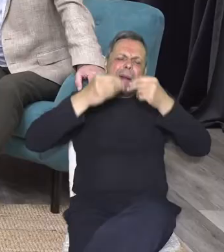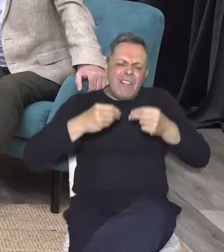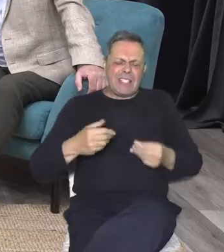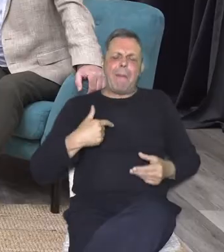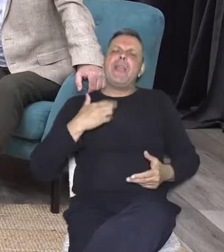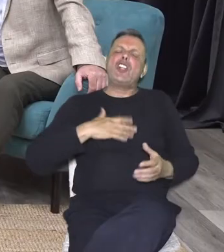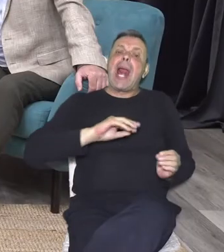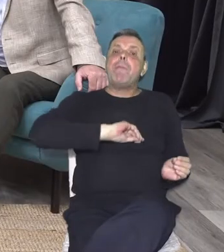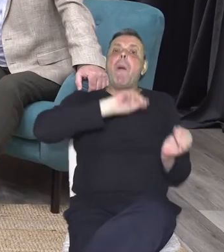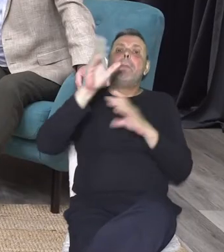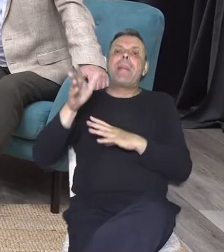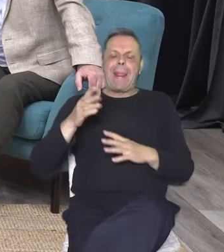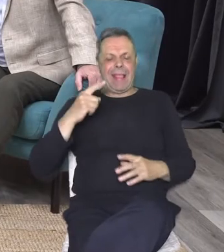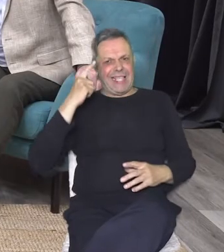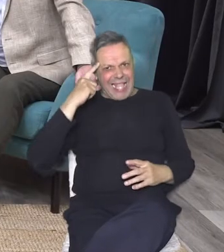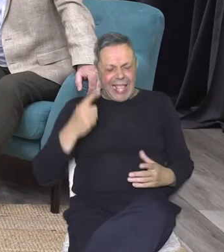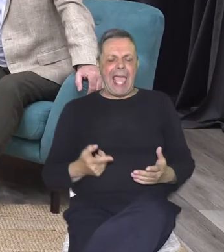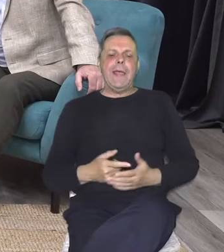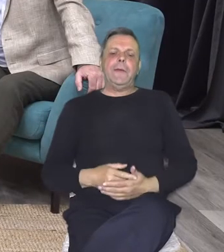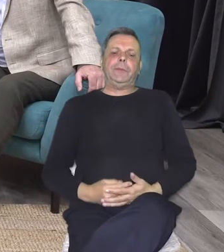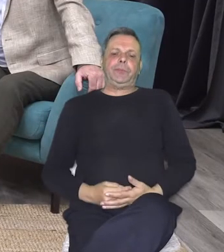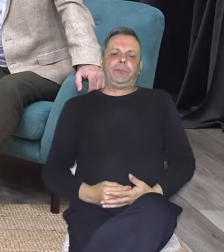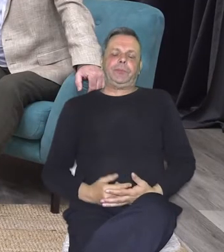Znači, nastojimo prenijeti znanje da ljudi